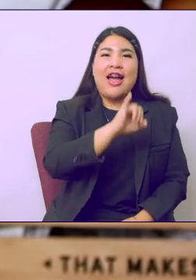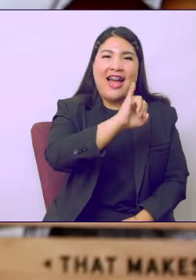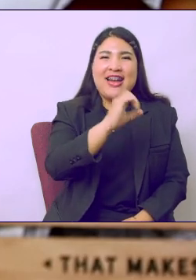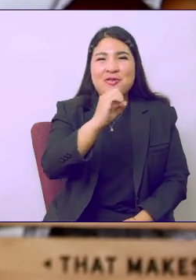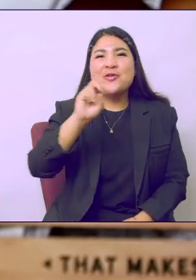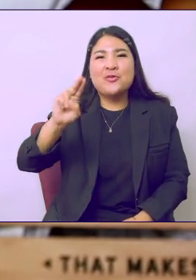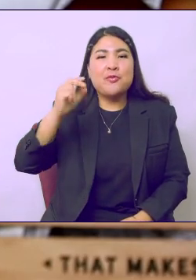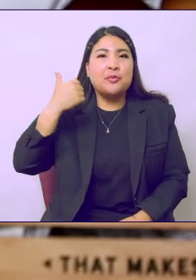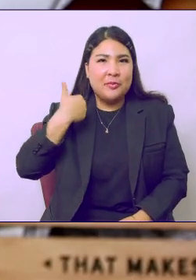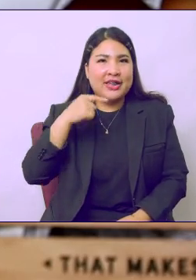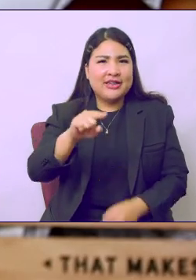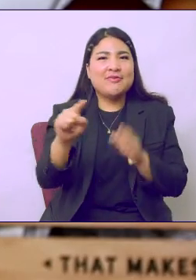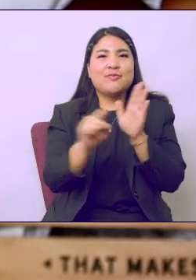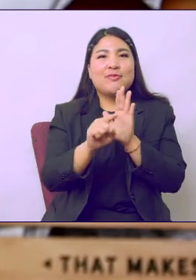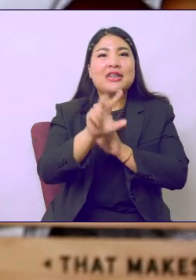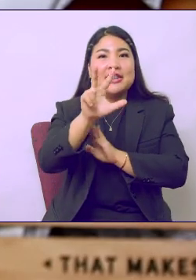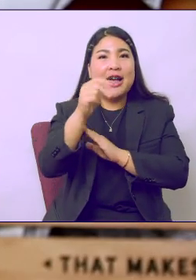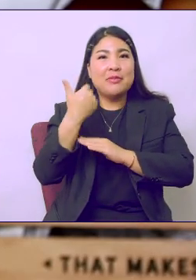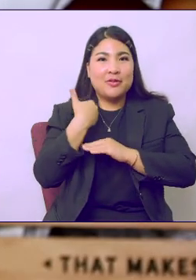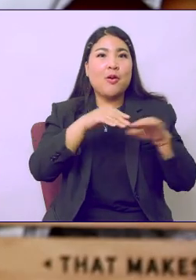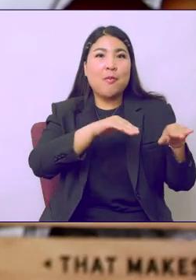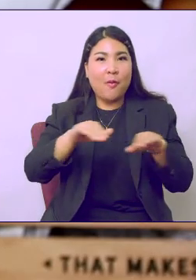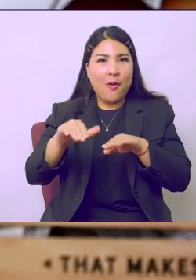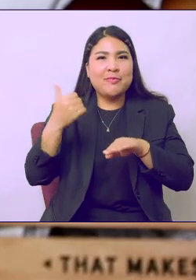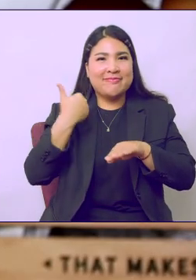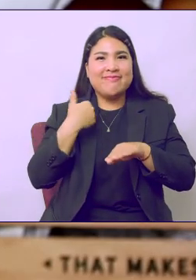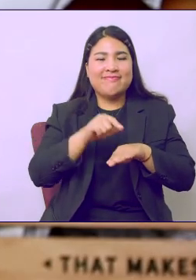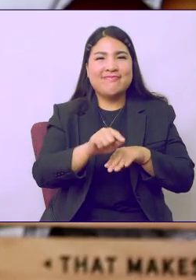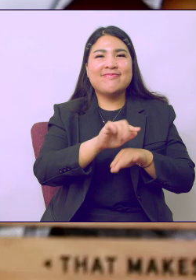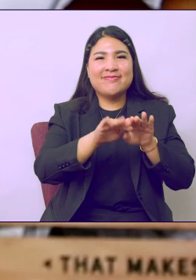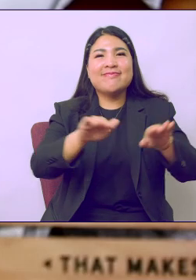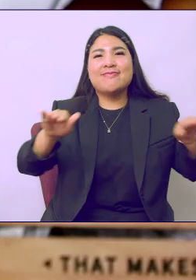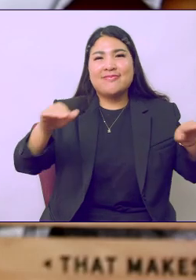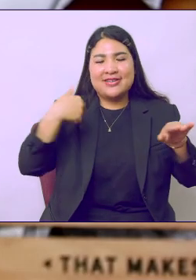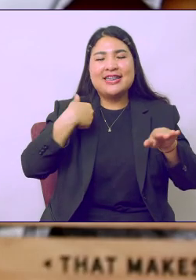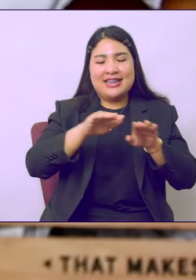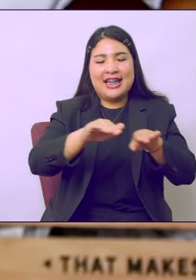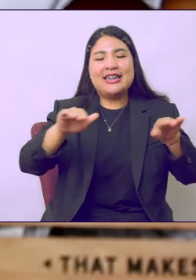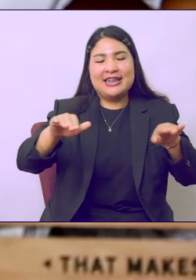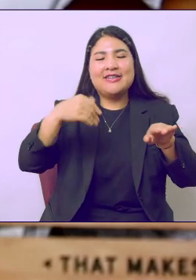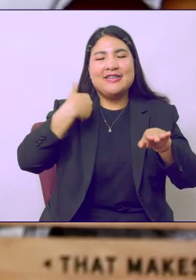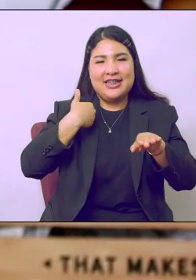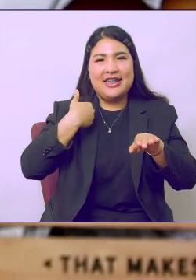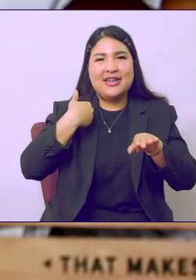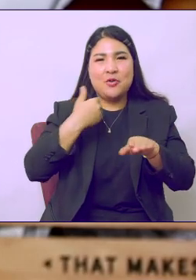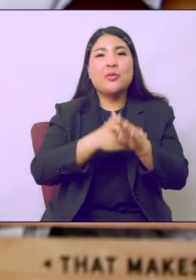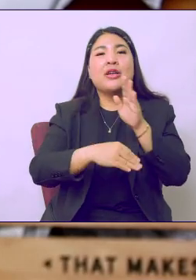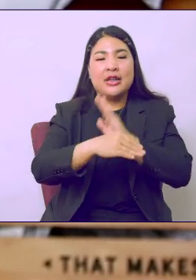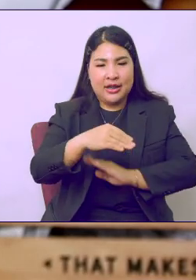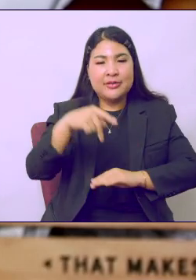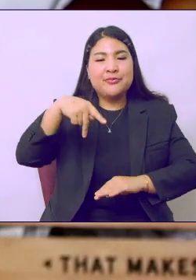Uนะครับผมก็ทำ 3รอบเนี่ยเพื่อเตรียมความพร้อมนะครับเตรียมความพร้อมให้กับน้องๆกลุ่มเด็กพิเศษนะครับ